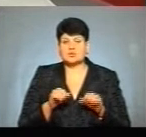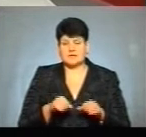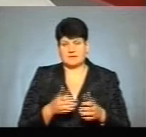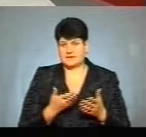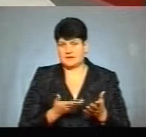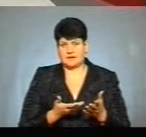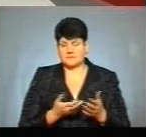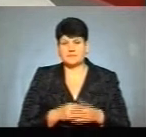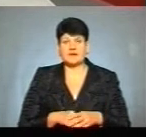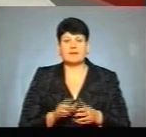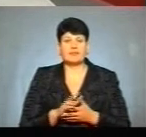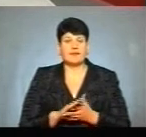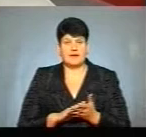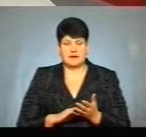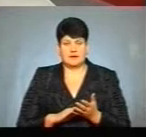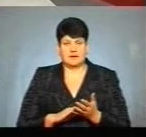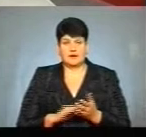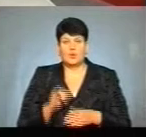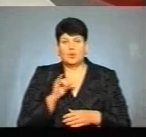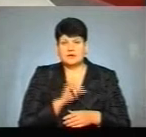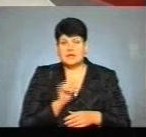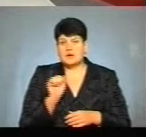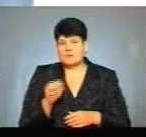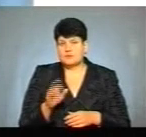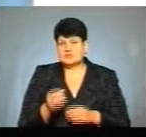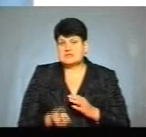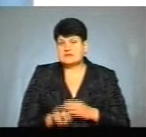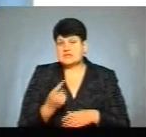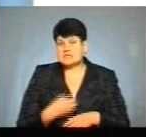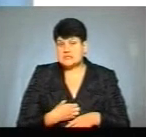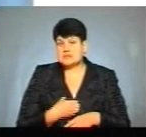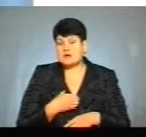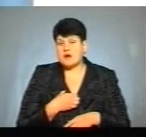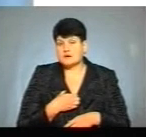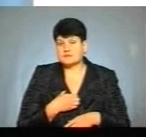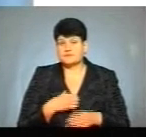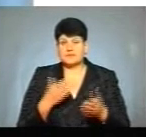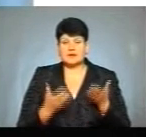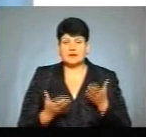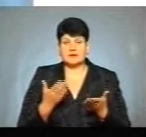сценарій. Далі у неї може з'явитися страх, який не